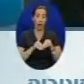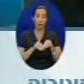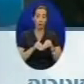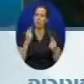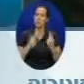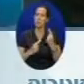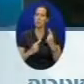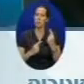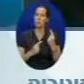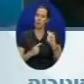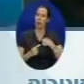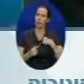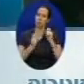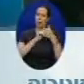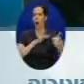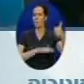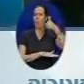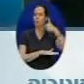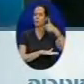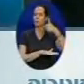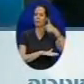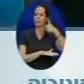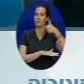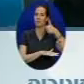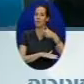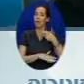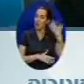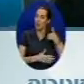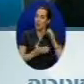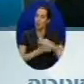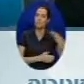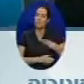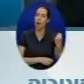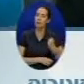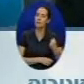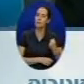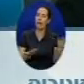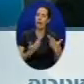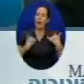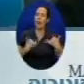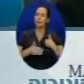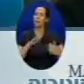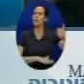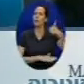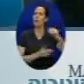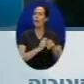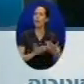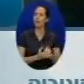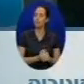כקולגות, פתאום אחד מאיתנו נהיה הבוס בוס. של השני, והייתה לנו חברות נהדרת. איך אני עכשיו מנהל את הדבר